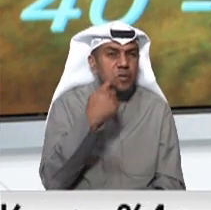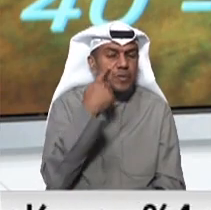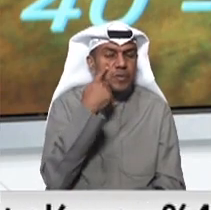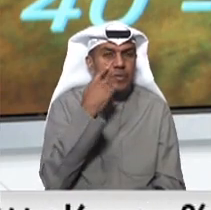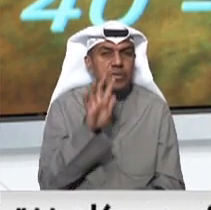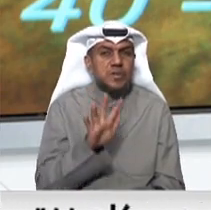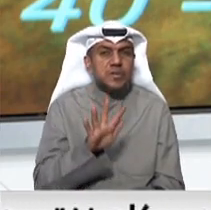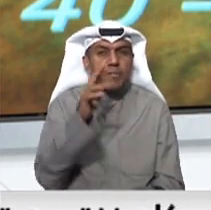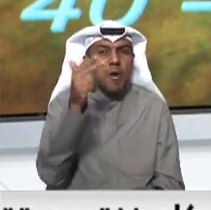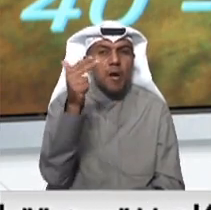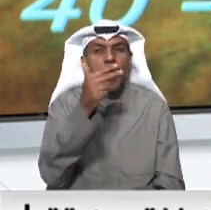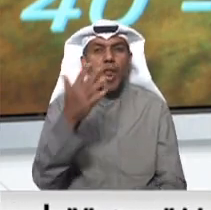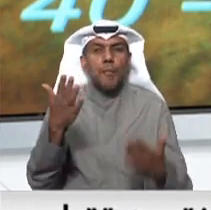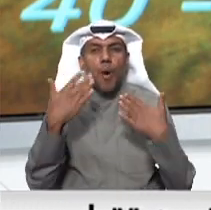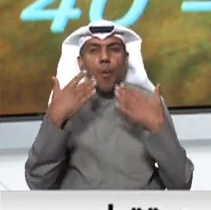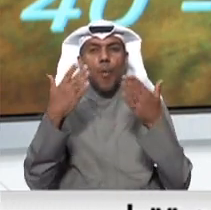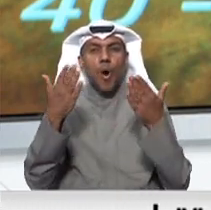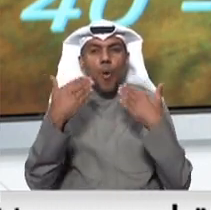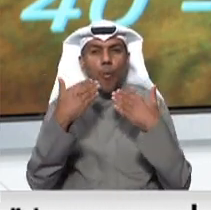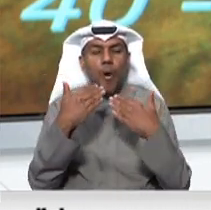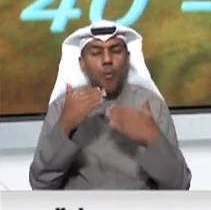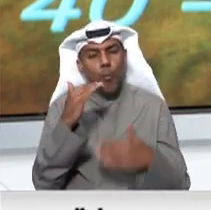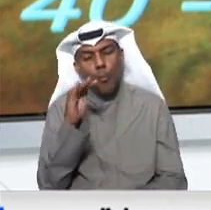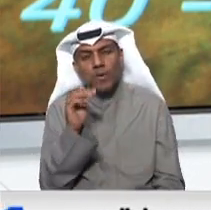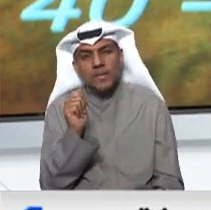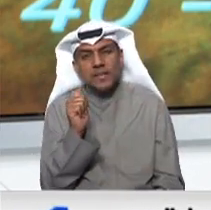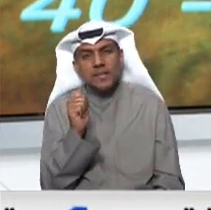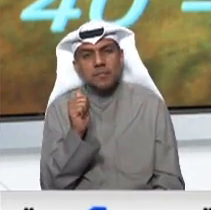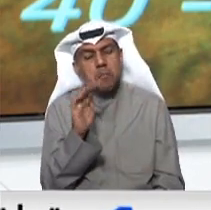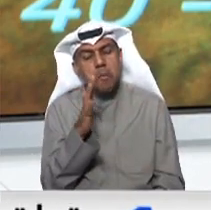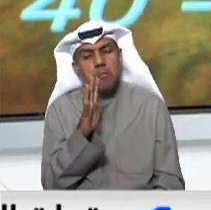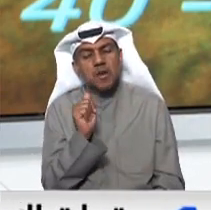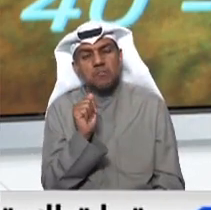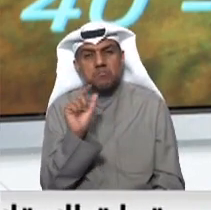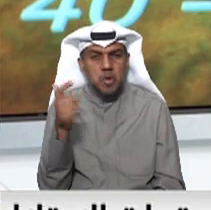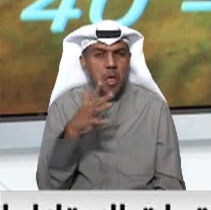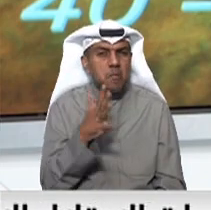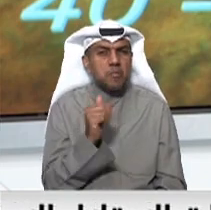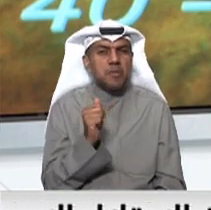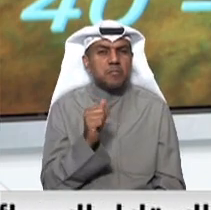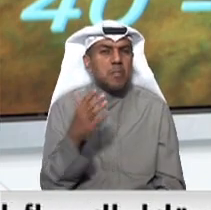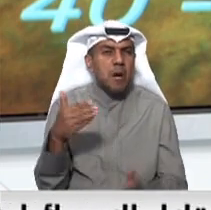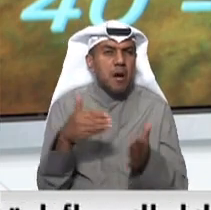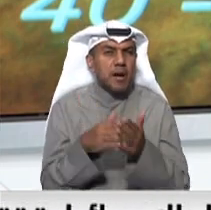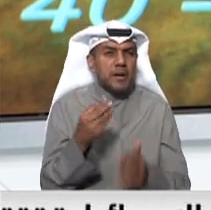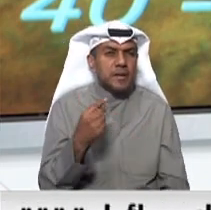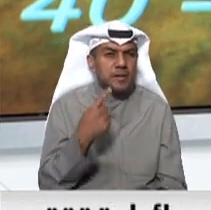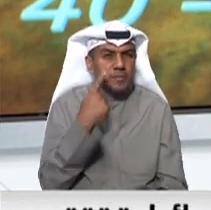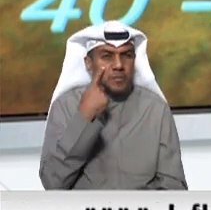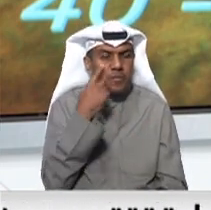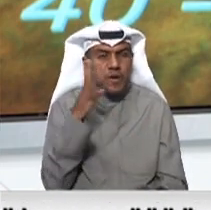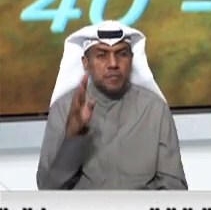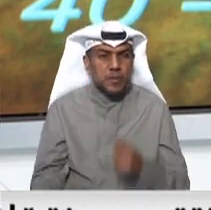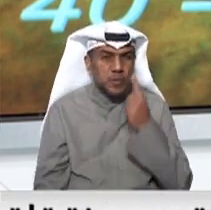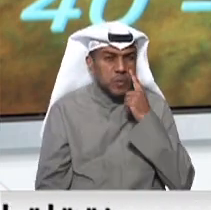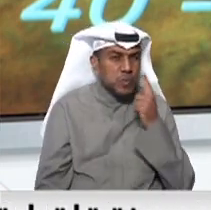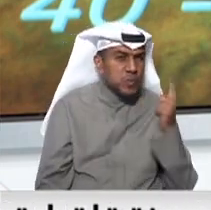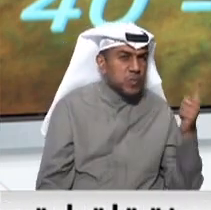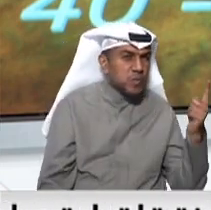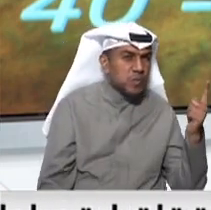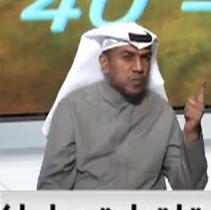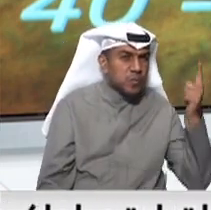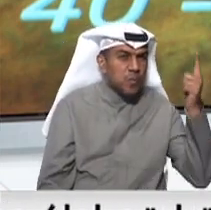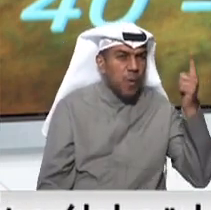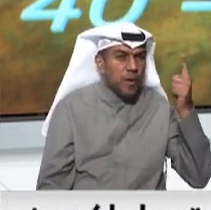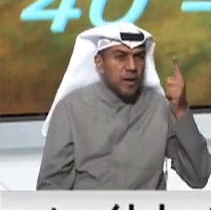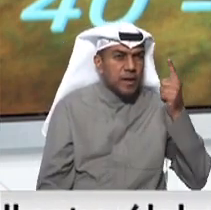الشمالية الغربية معتدلة السرعة، قد يكون هناك نشاط نسبي في سرعة الرياح تصل إلى 40 درجة مئوية خاصة على